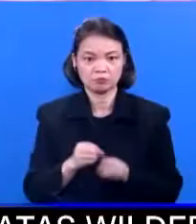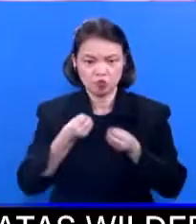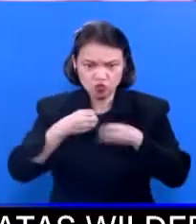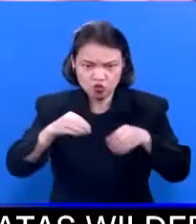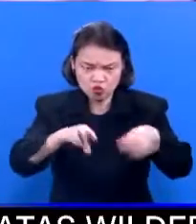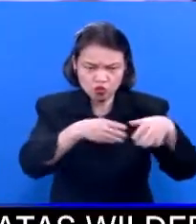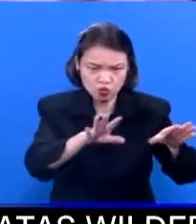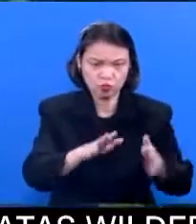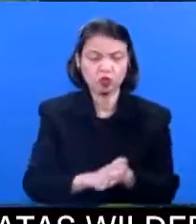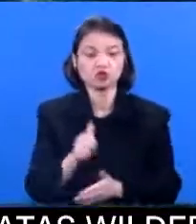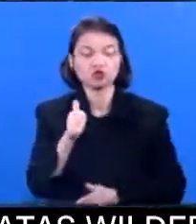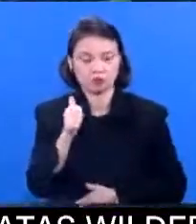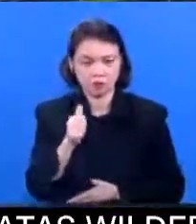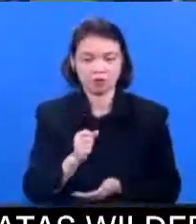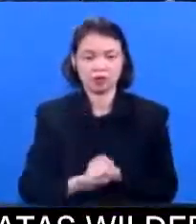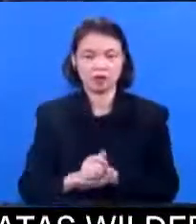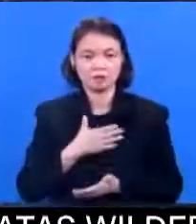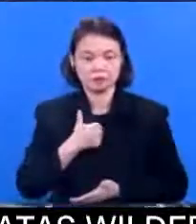terjangkau.